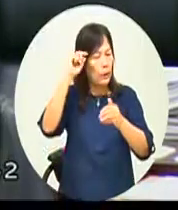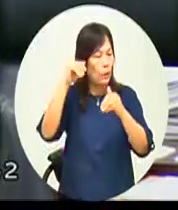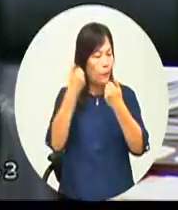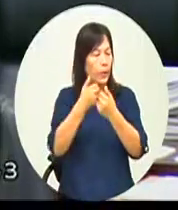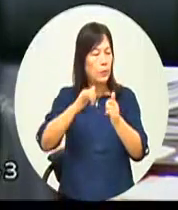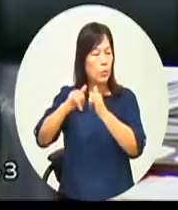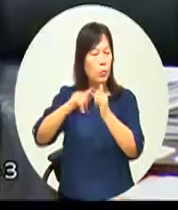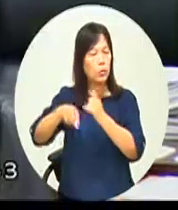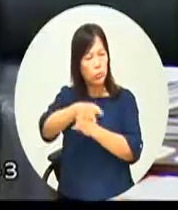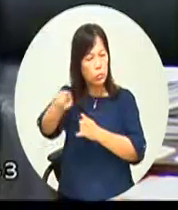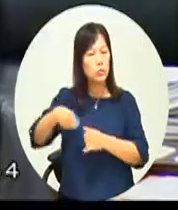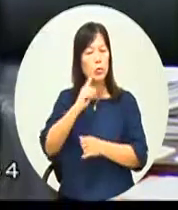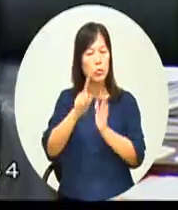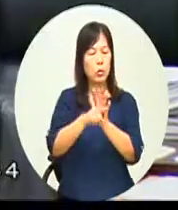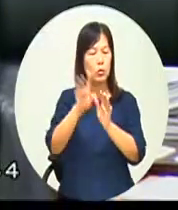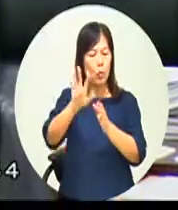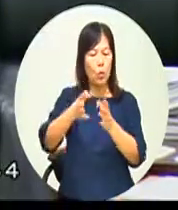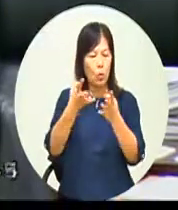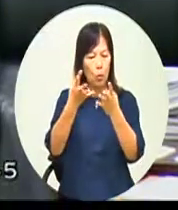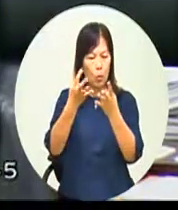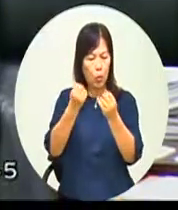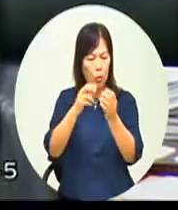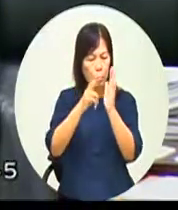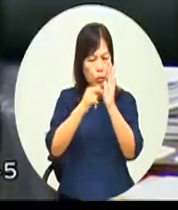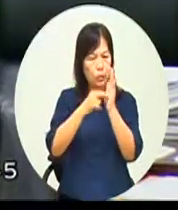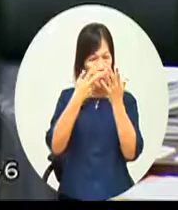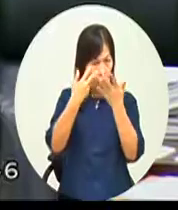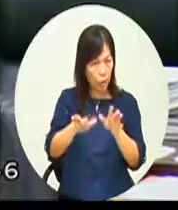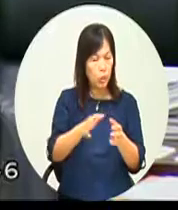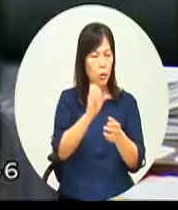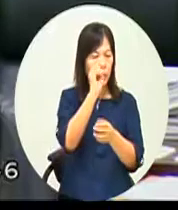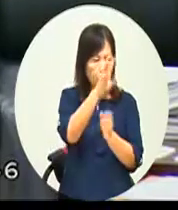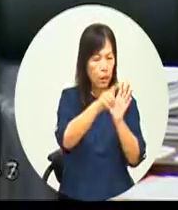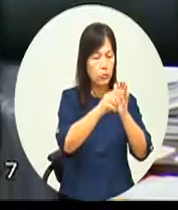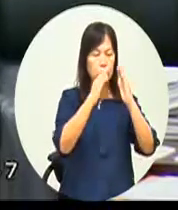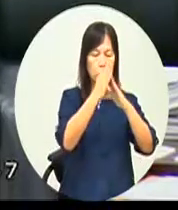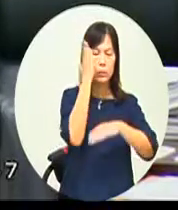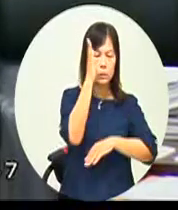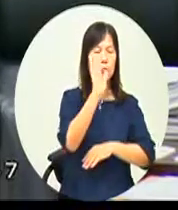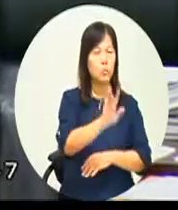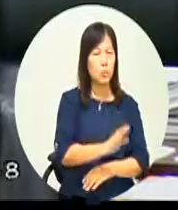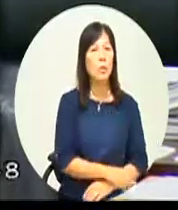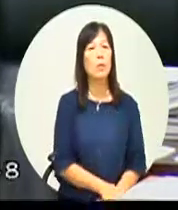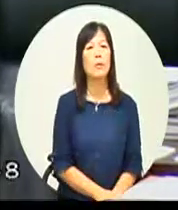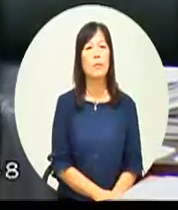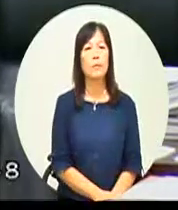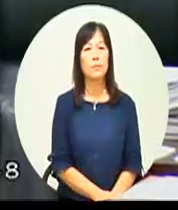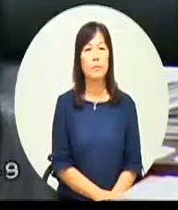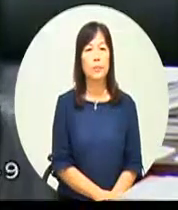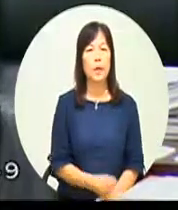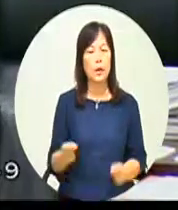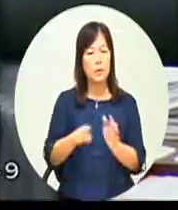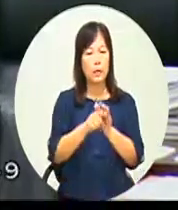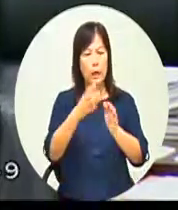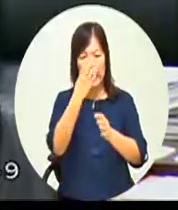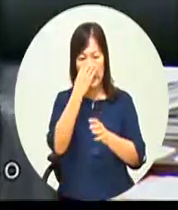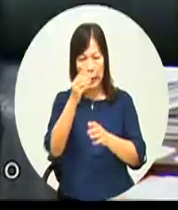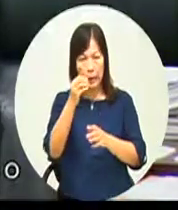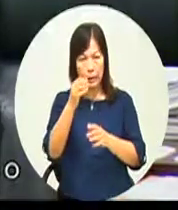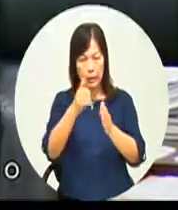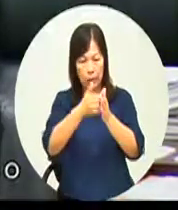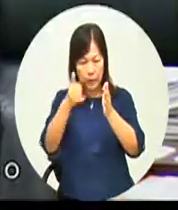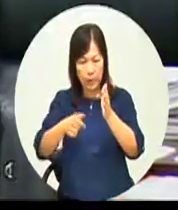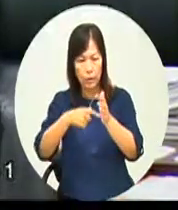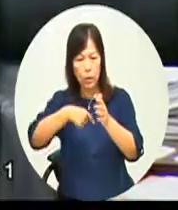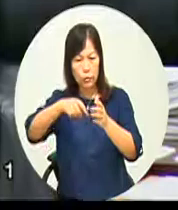相当多的一个数据跟说明来给我们的市府单位，包括说你从高铁站下车往